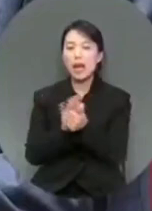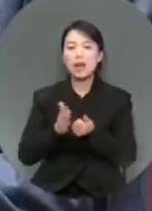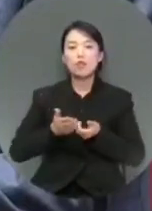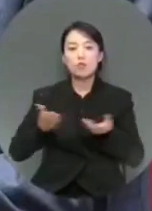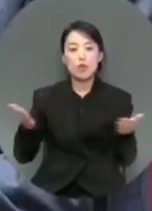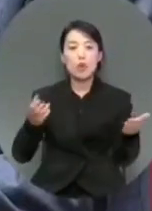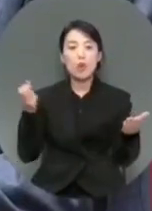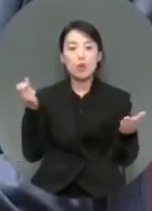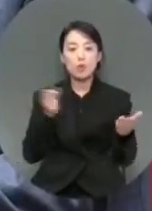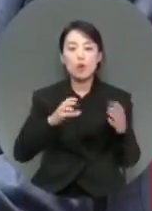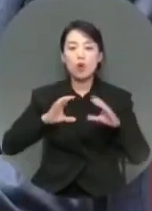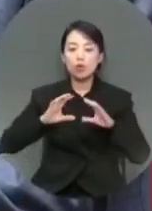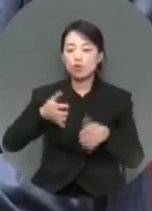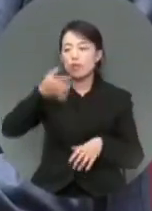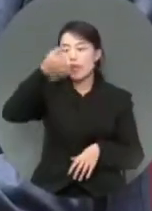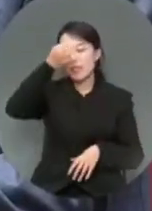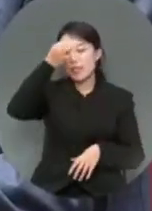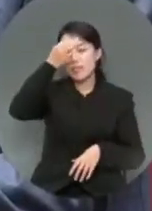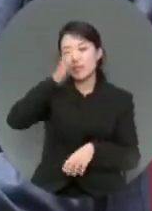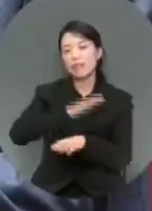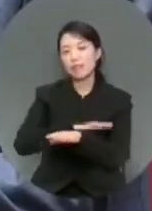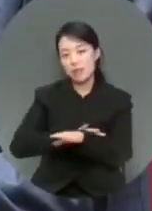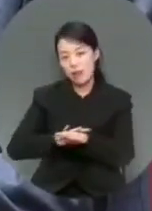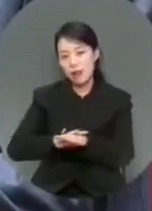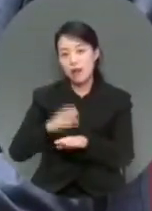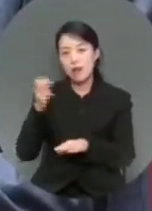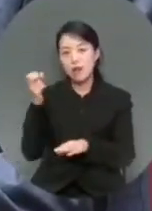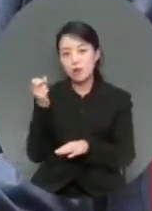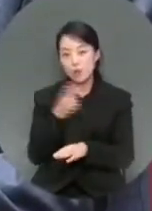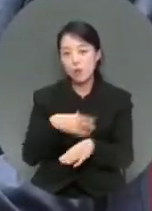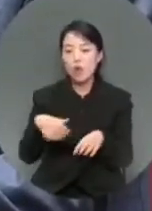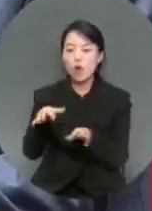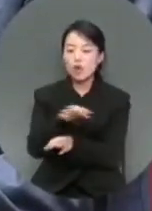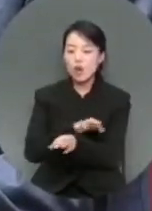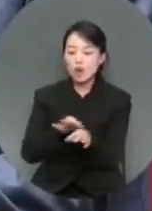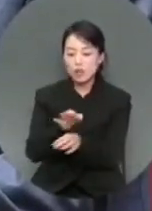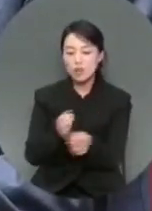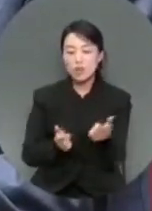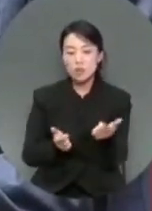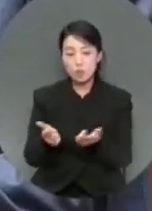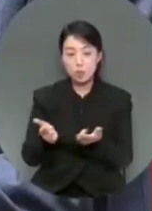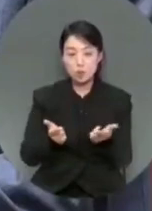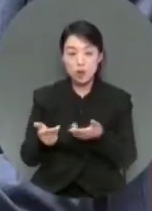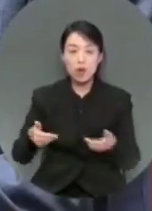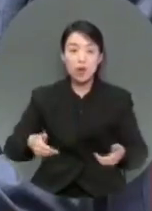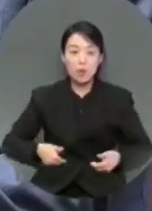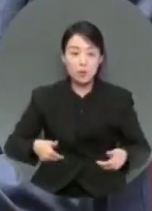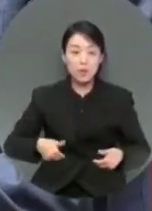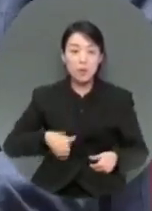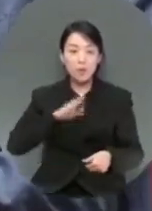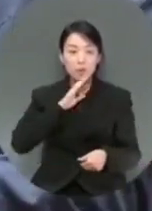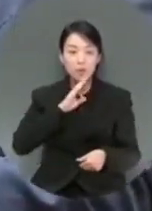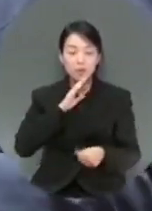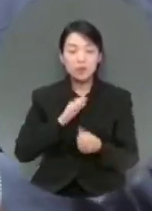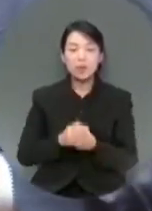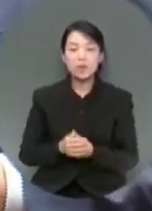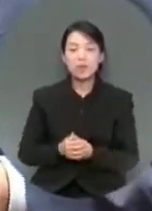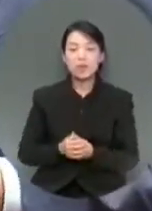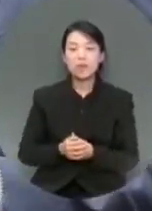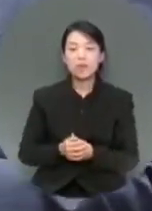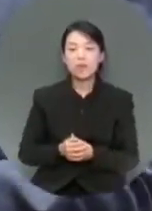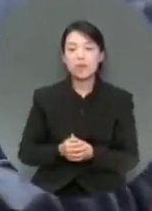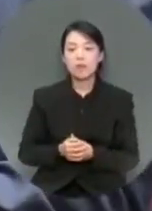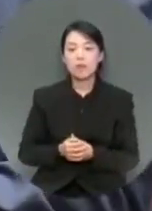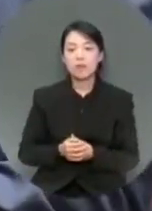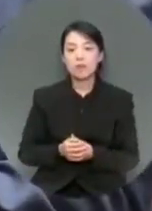또 국가 기능도 유지하고 그리고 예. 또 경기 조절 효과도 있는 거 아니겠습니까? 그렇습니다. 그게 맞죠. 예. 예. 근데 아까